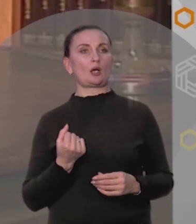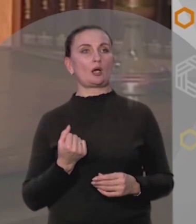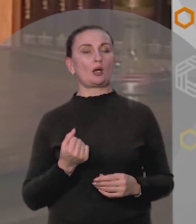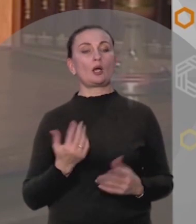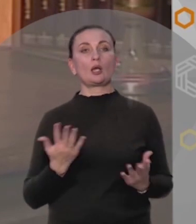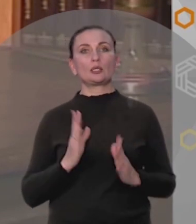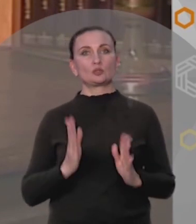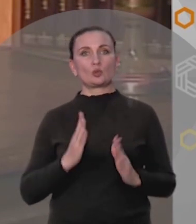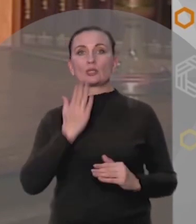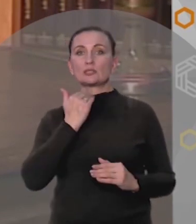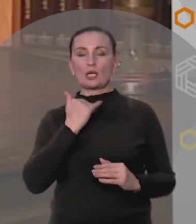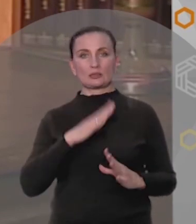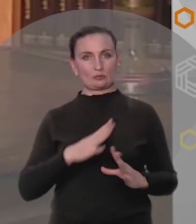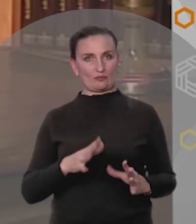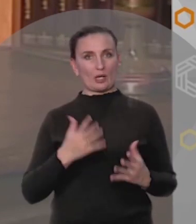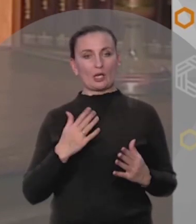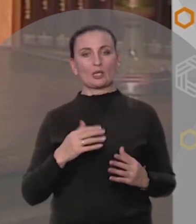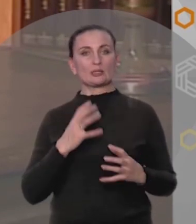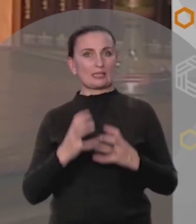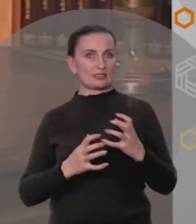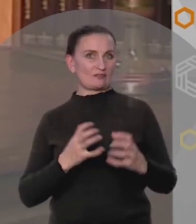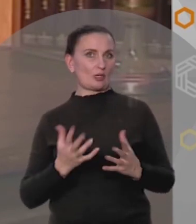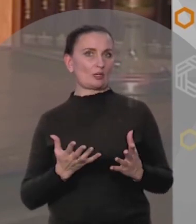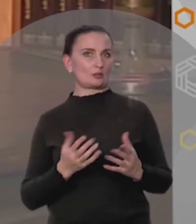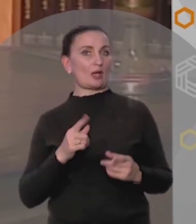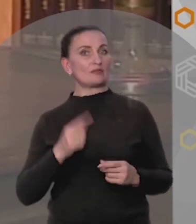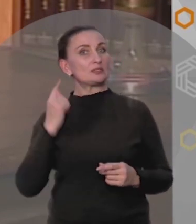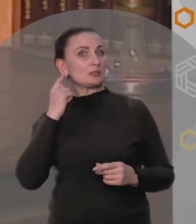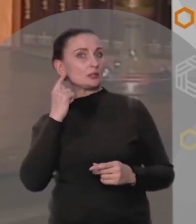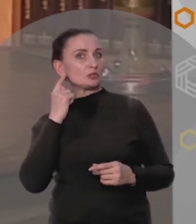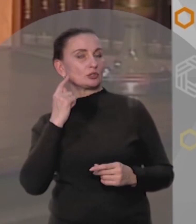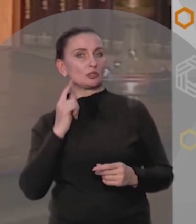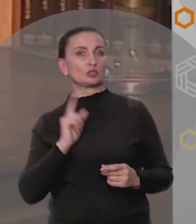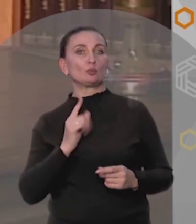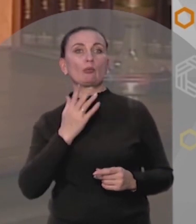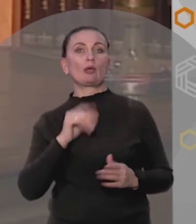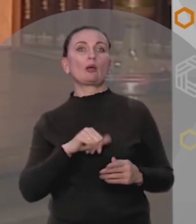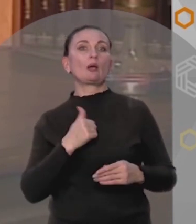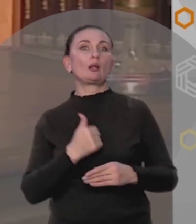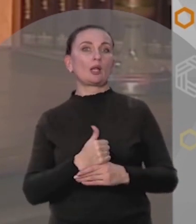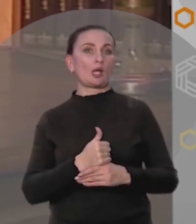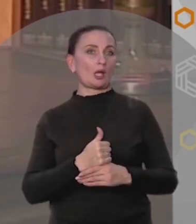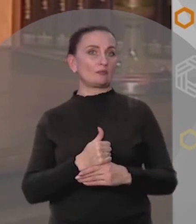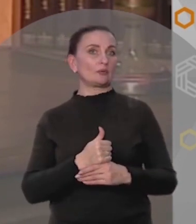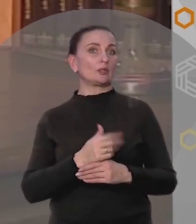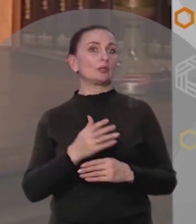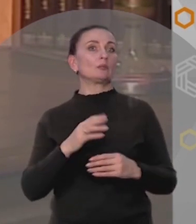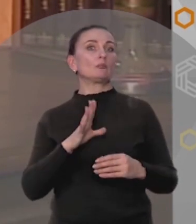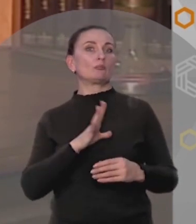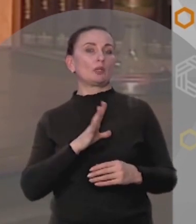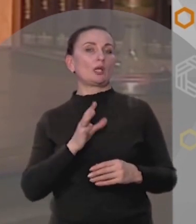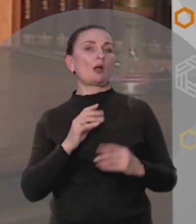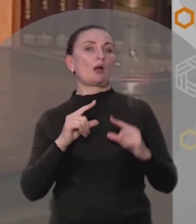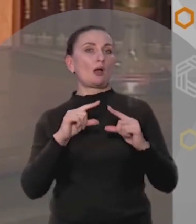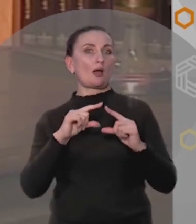Здравствуйте, дорогие друзья! Каких только сказок не бывает на свете. А вот слышали вы когда-нибудь, чтобы главной героиней